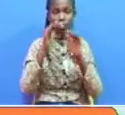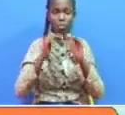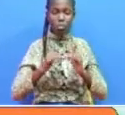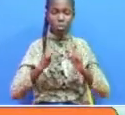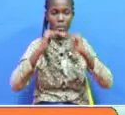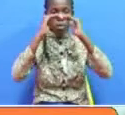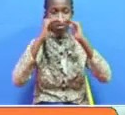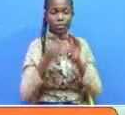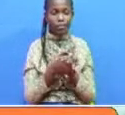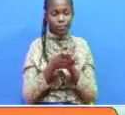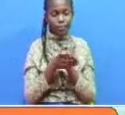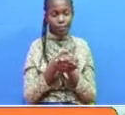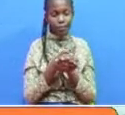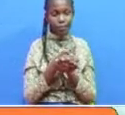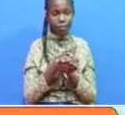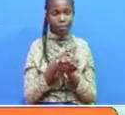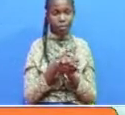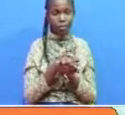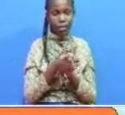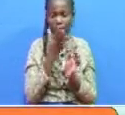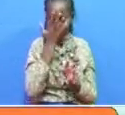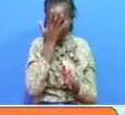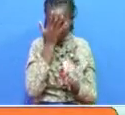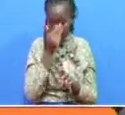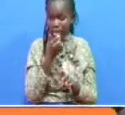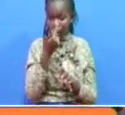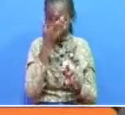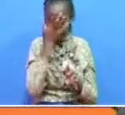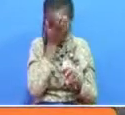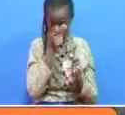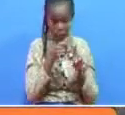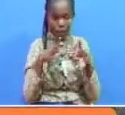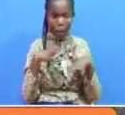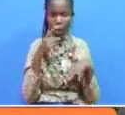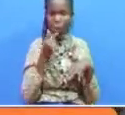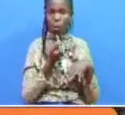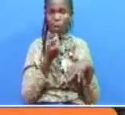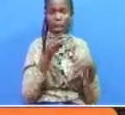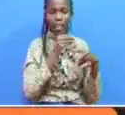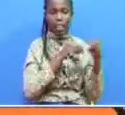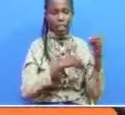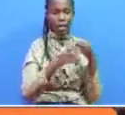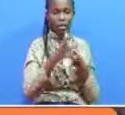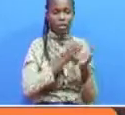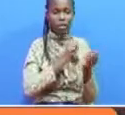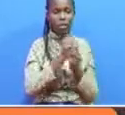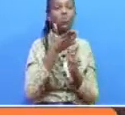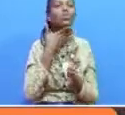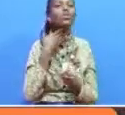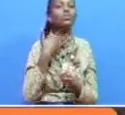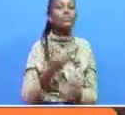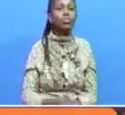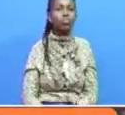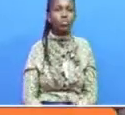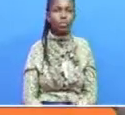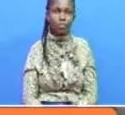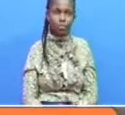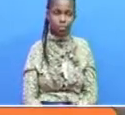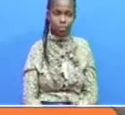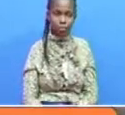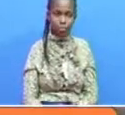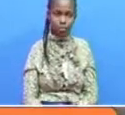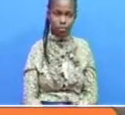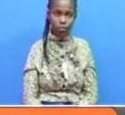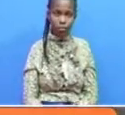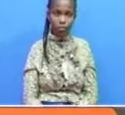you so that we can say shame to those who want to manipulate our election. Mutongo TV kumavaka undine masa kwenye